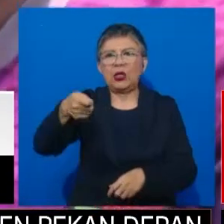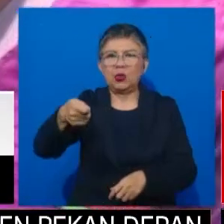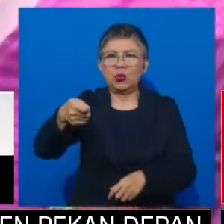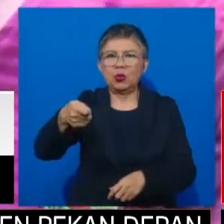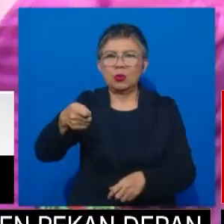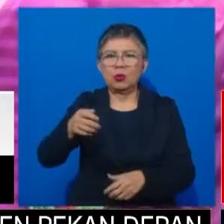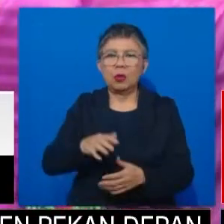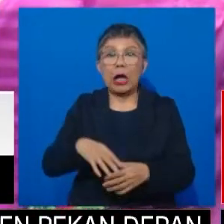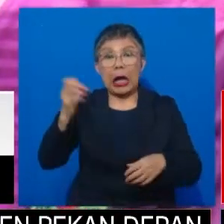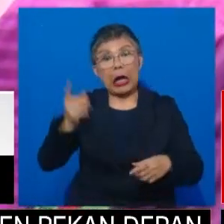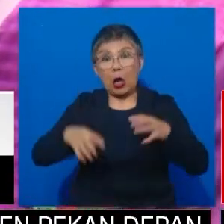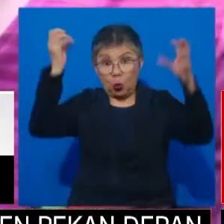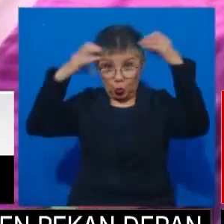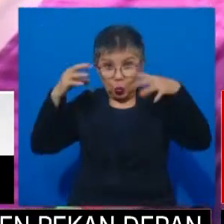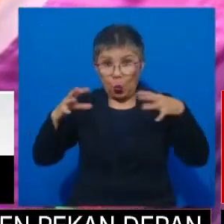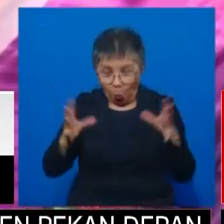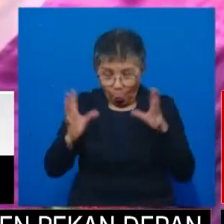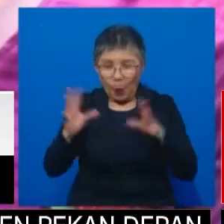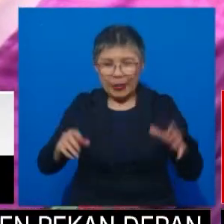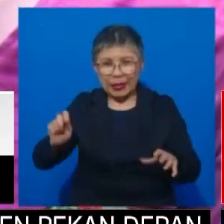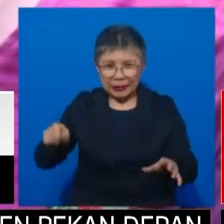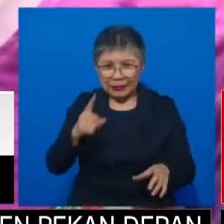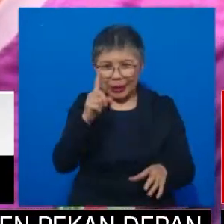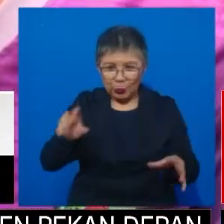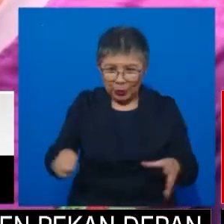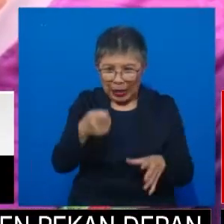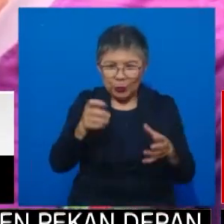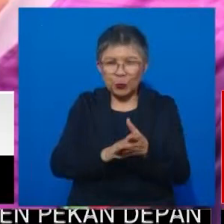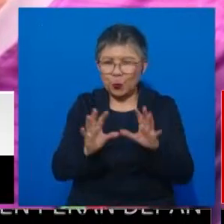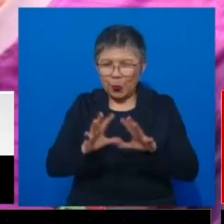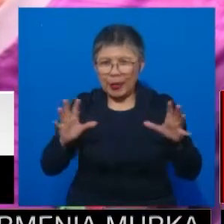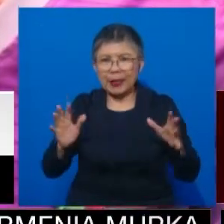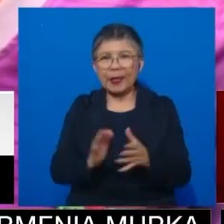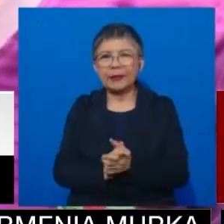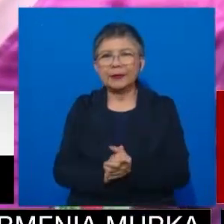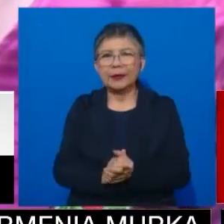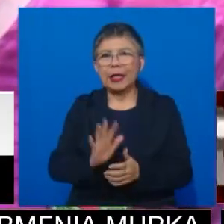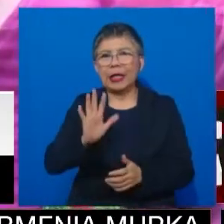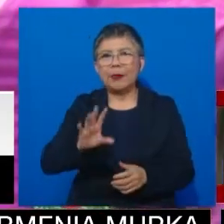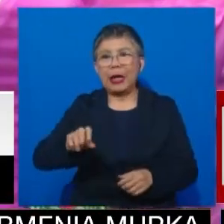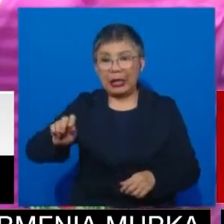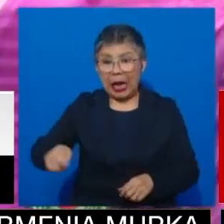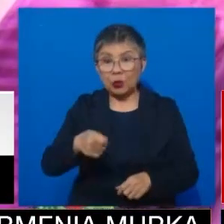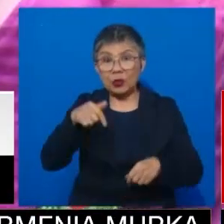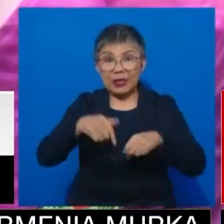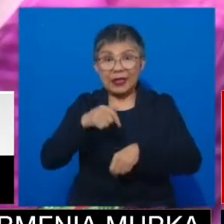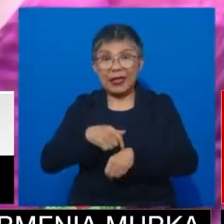udah kemungkinan bagus rezekinya. Yang jelas maksud tahu saya 5 gayung aja sekarang ini